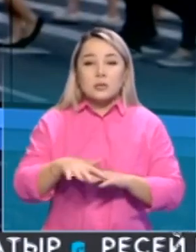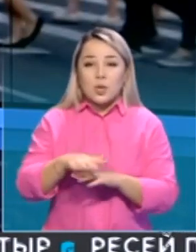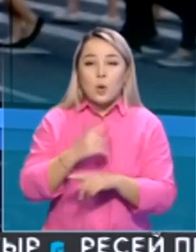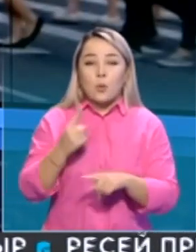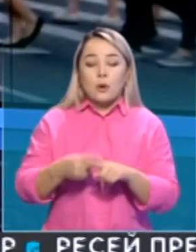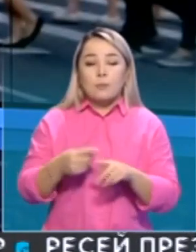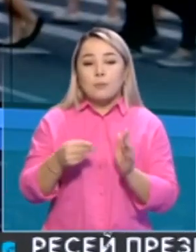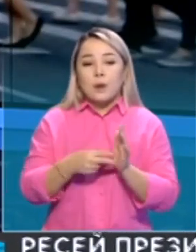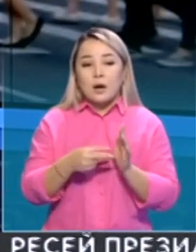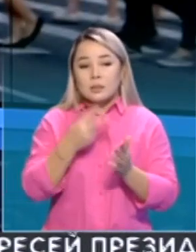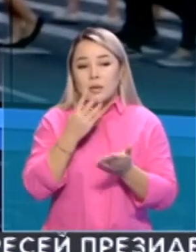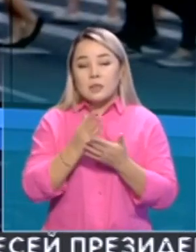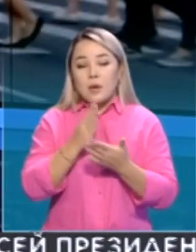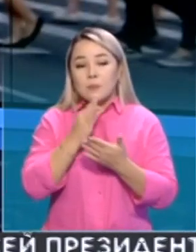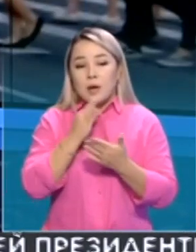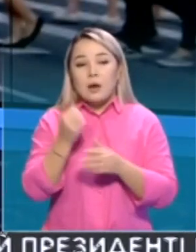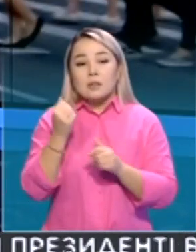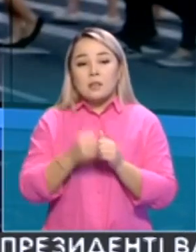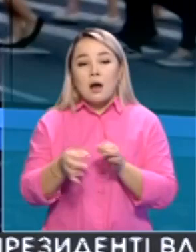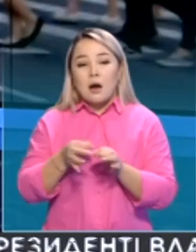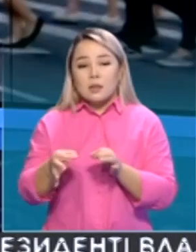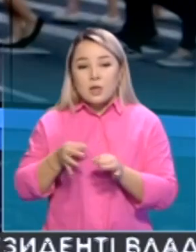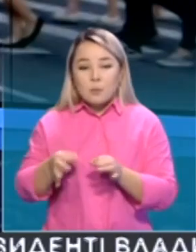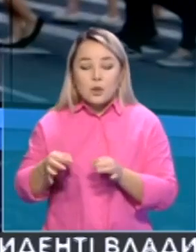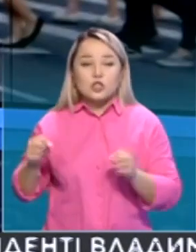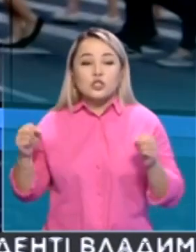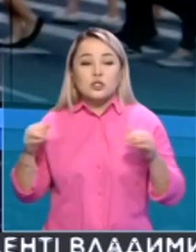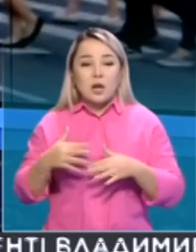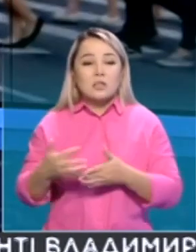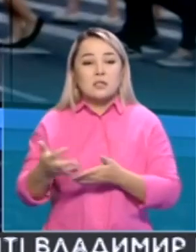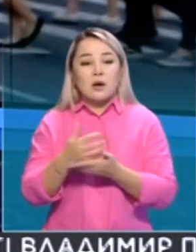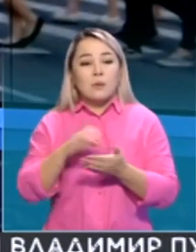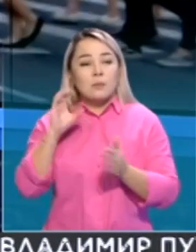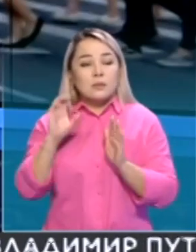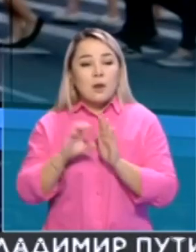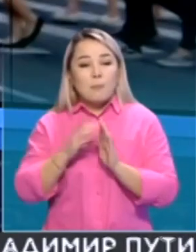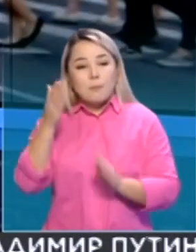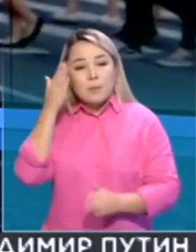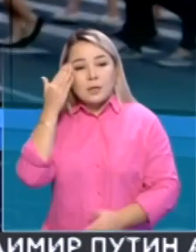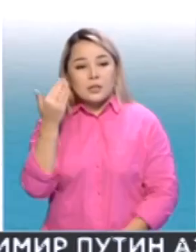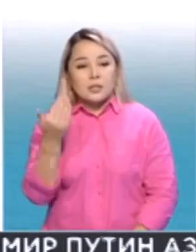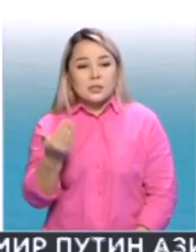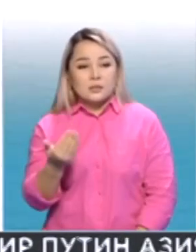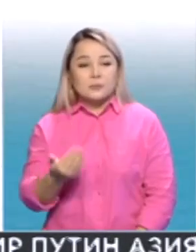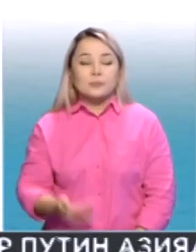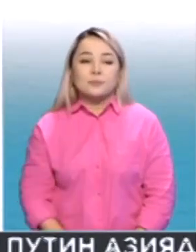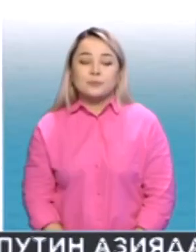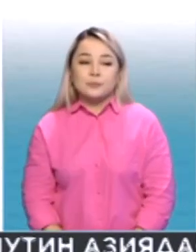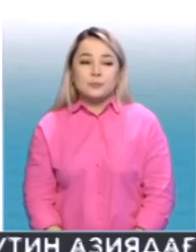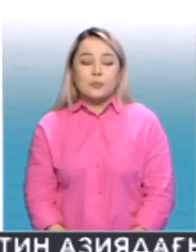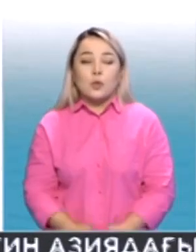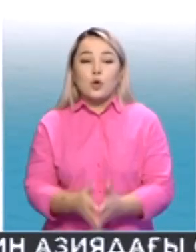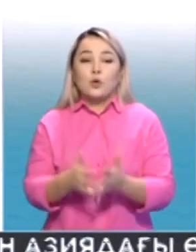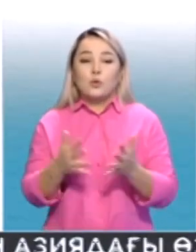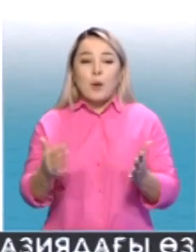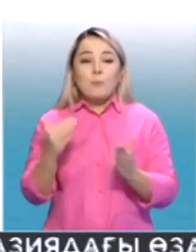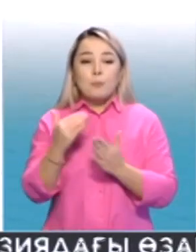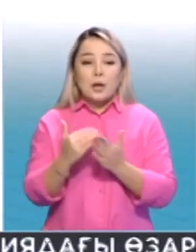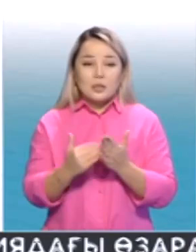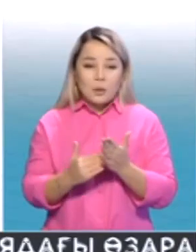оң баға беріп жатыр. Еліміздің әр аймағынан жиналған пікірлердің бірлегін тыңдайық. Үлкен